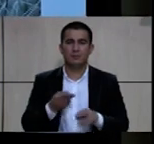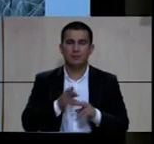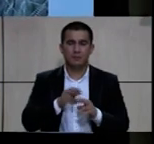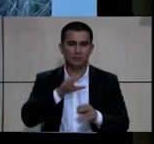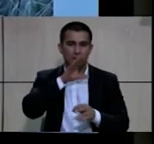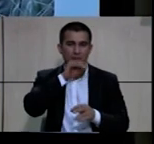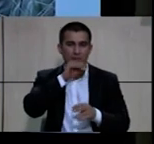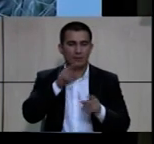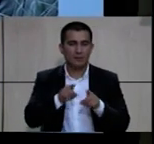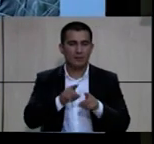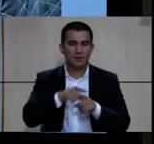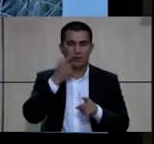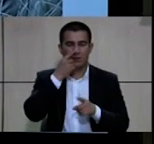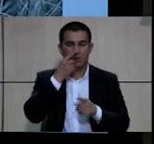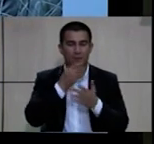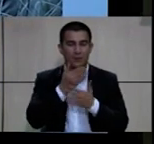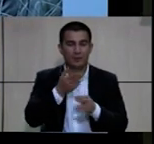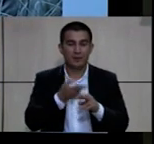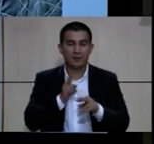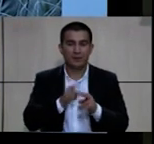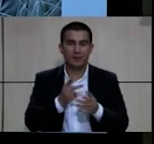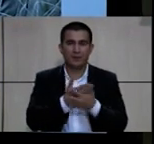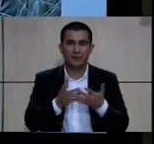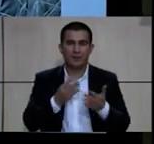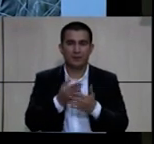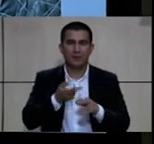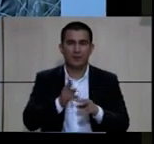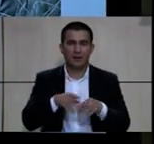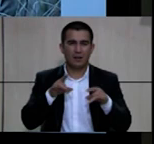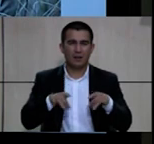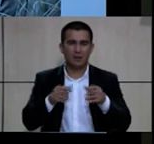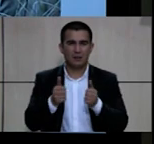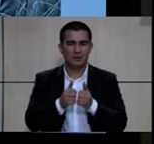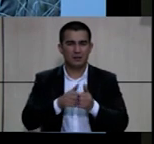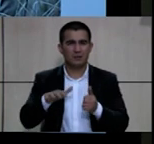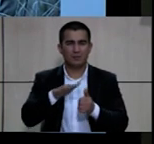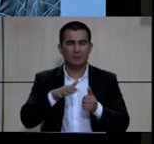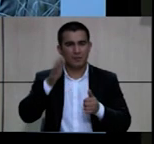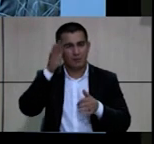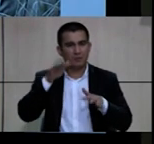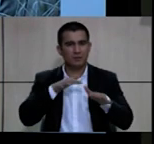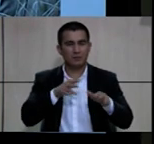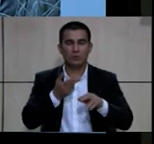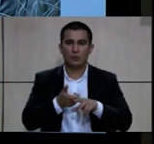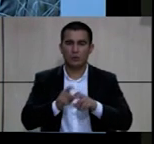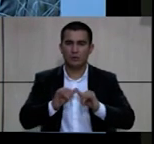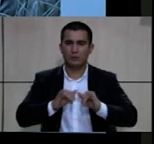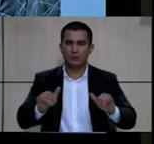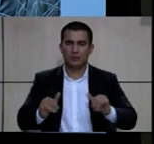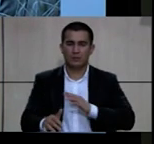O'rdakburun va yekirna Avstraliya qit'asi yaqinidagi orollarda tarqalgan.